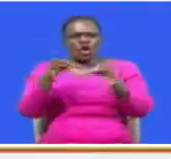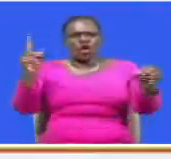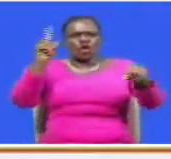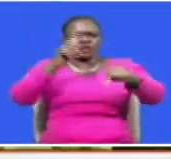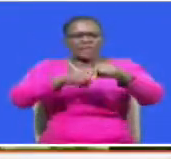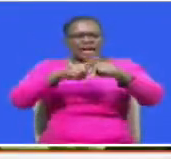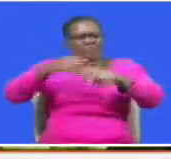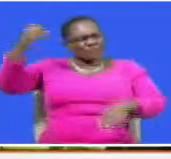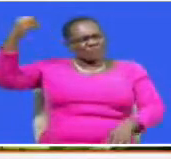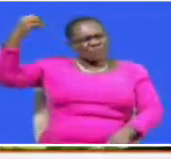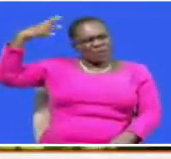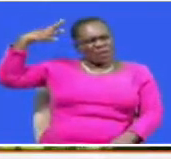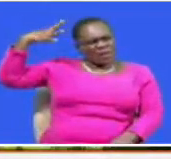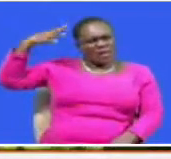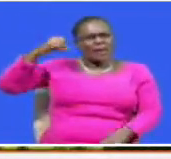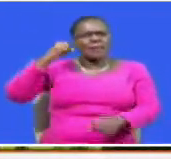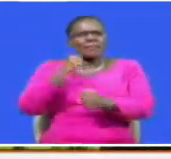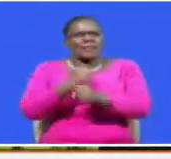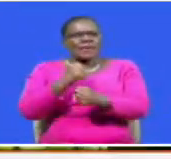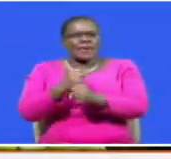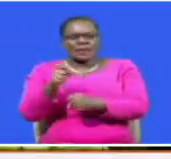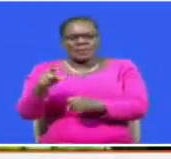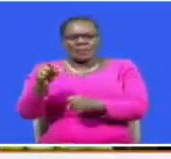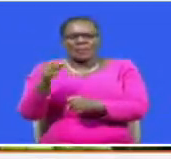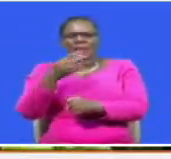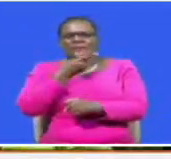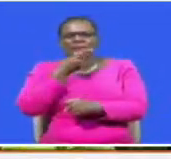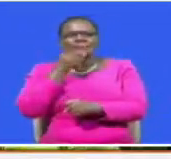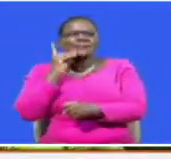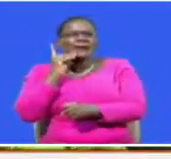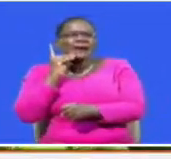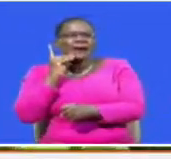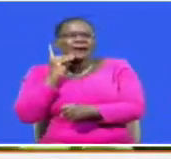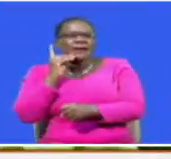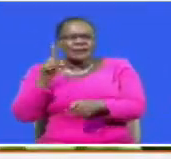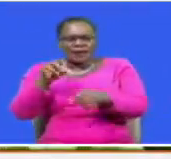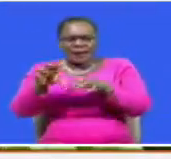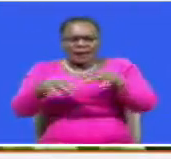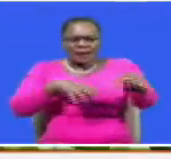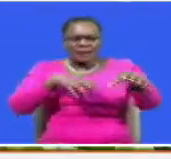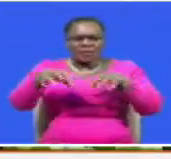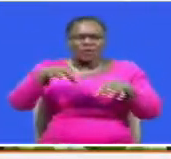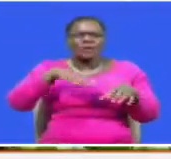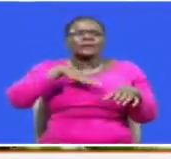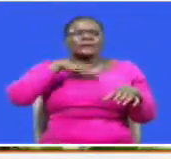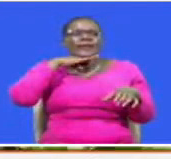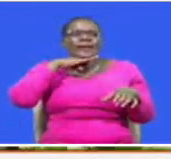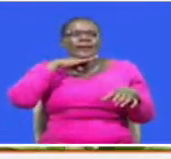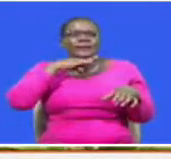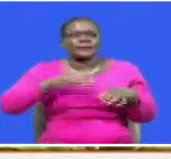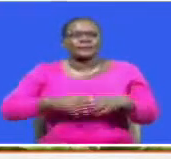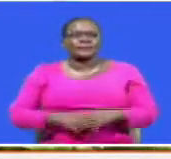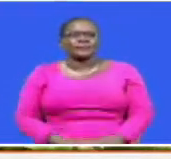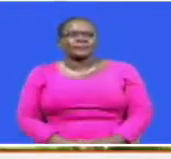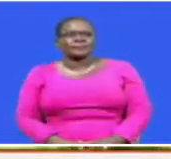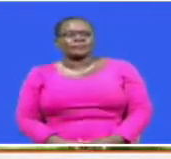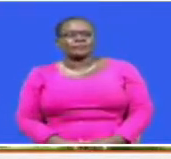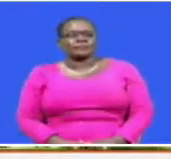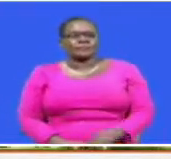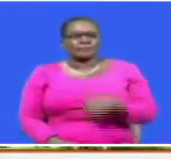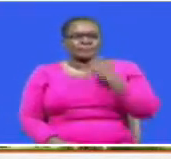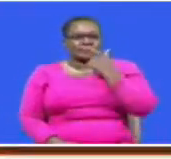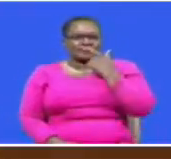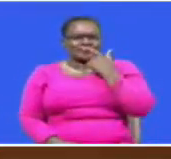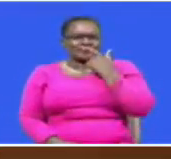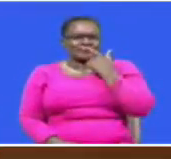cha kiangazi kilichosababisha mimea kunyauka na mamilioni ya mifugo kufa. Clement Masombo, KTN News.